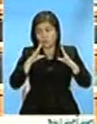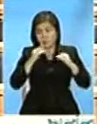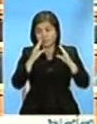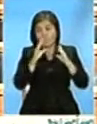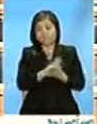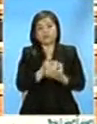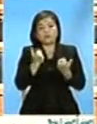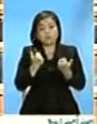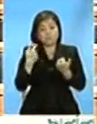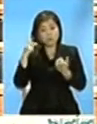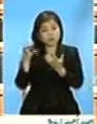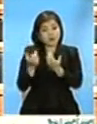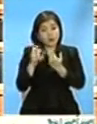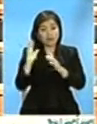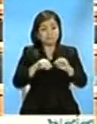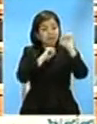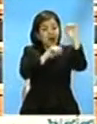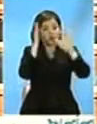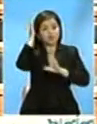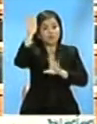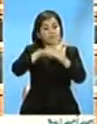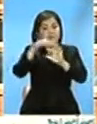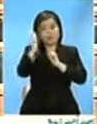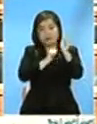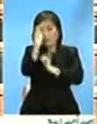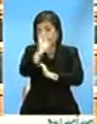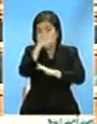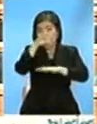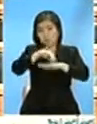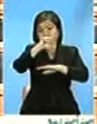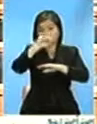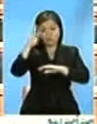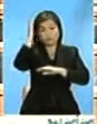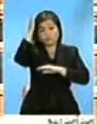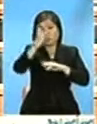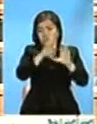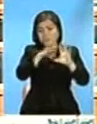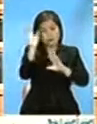ผมไม่มีส่วนได้เสียแล้วเพราะประกาศว่าไม่ลงเลือกตั้งสวในสมัยถัดไปแล้ว